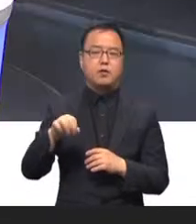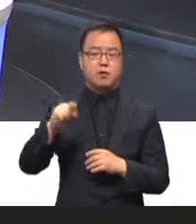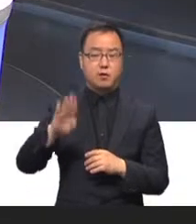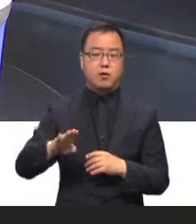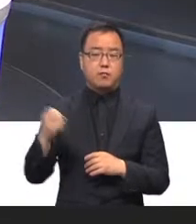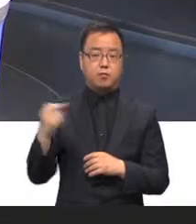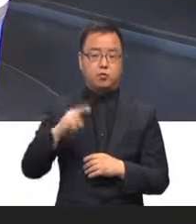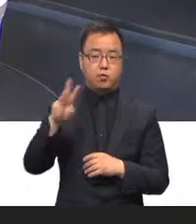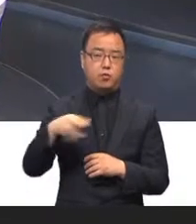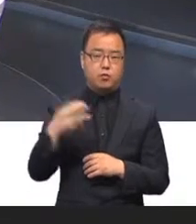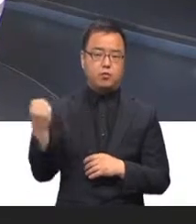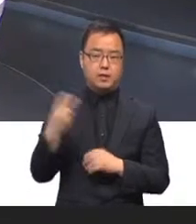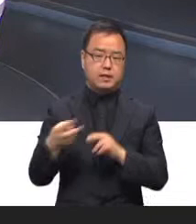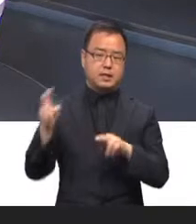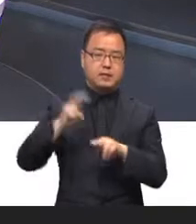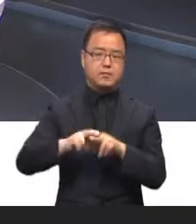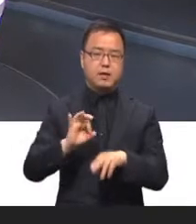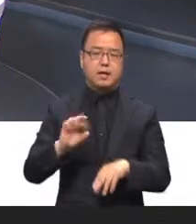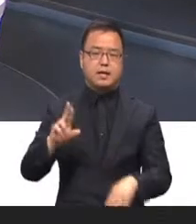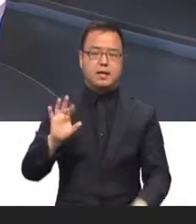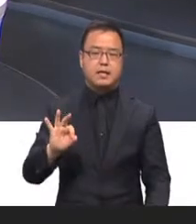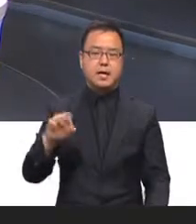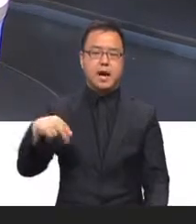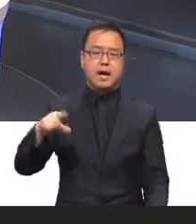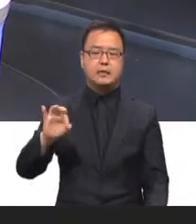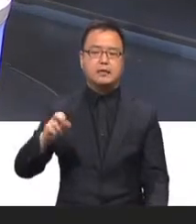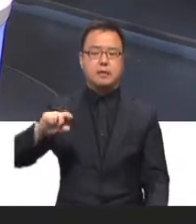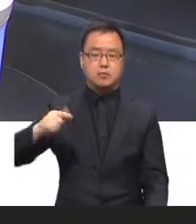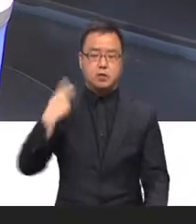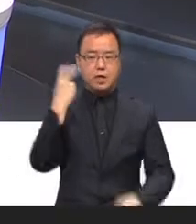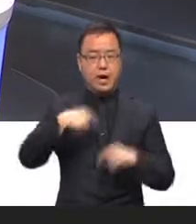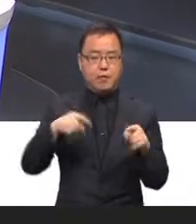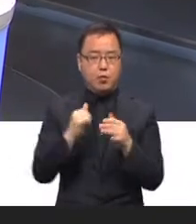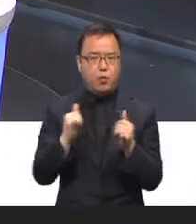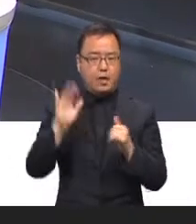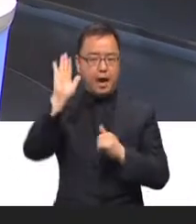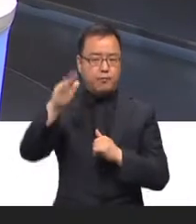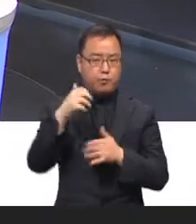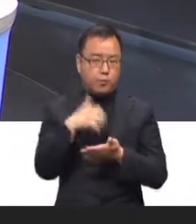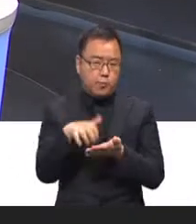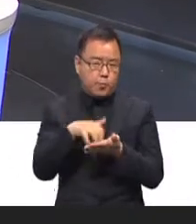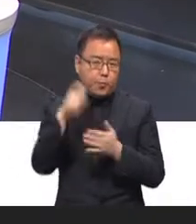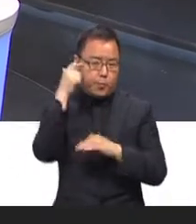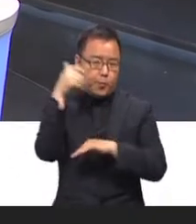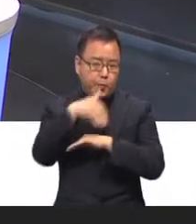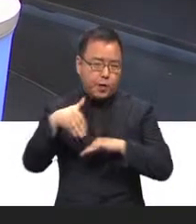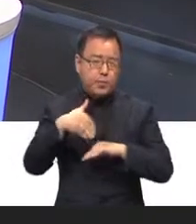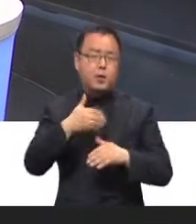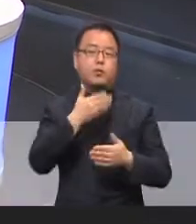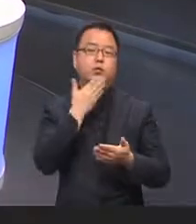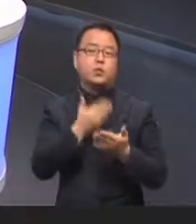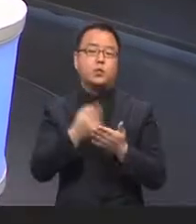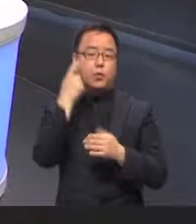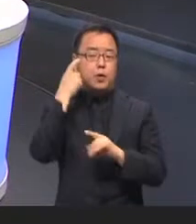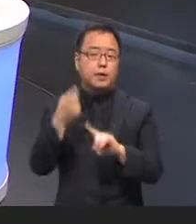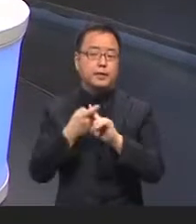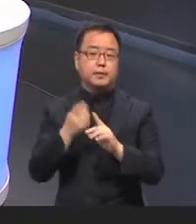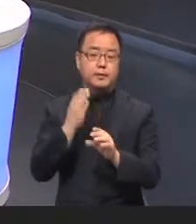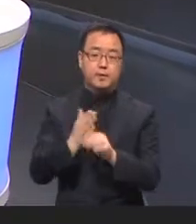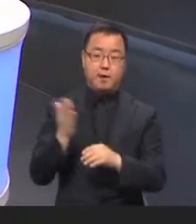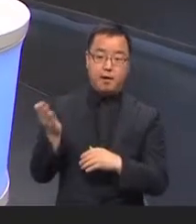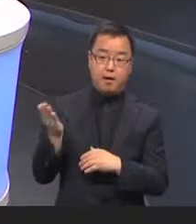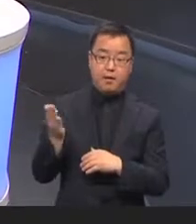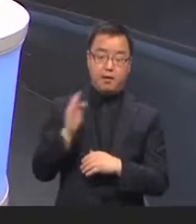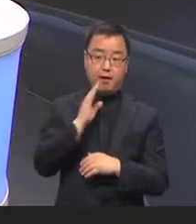수장이 된 양상문 감독까지 어떤 작전에 보여줄지 기대가 됩니다 4 편 않음 역시도 지금 굉장히